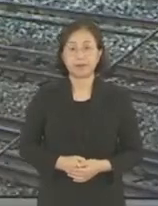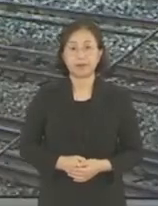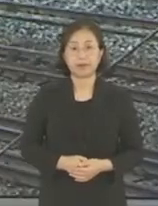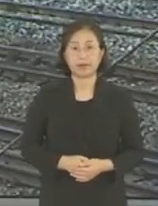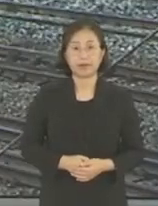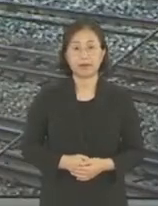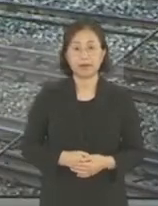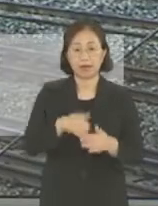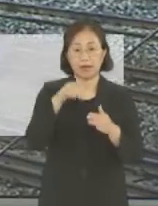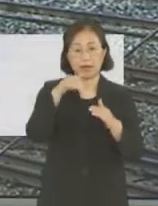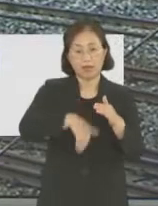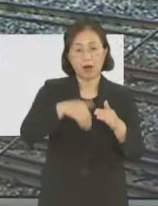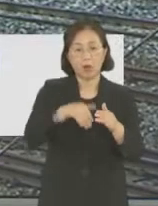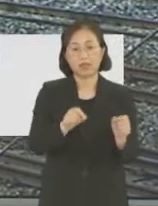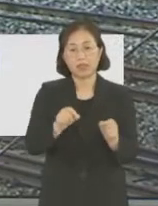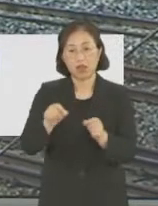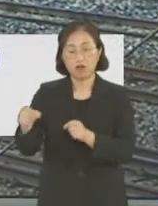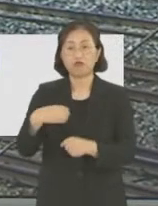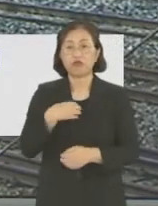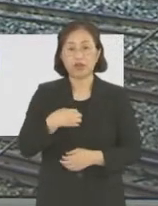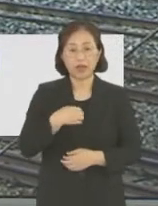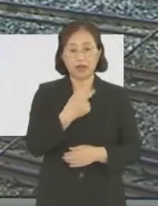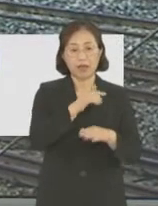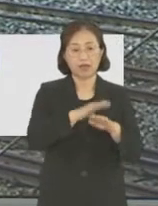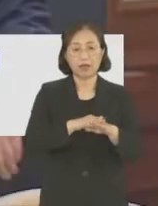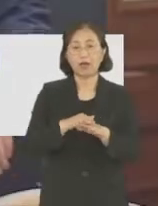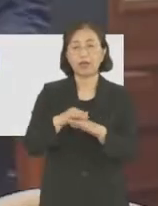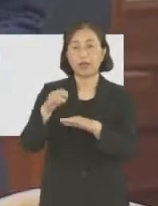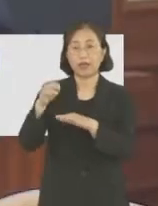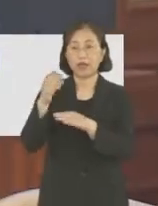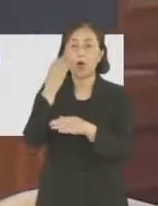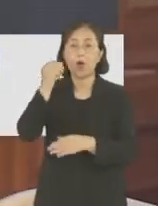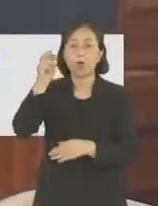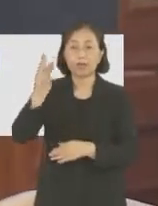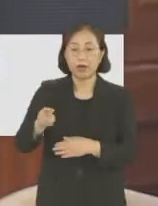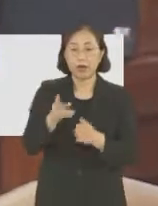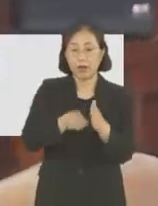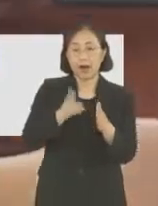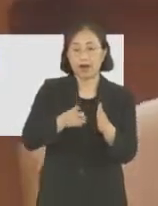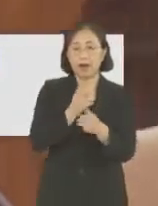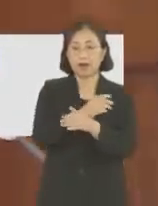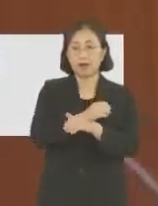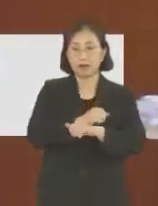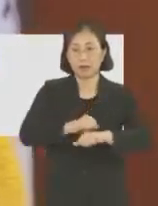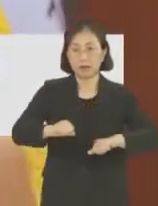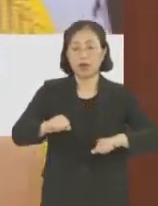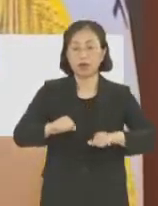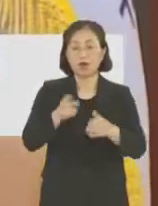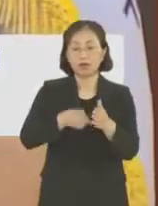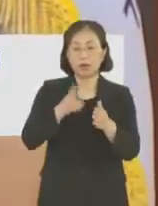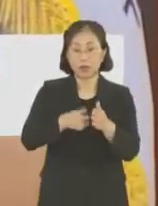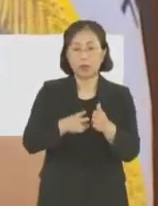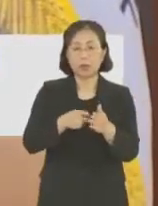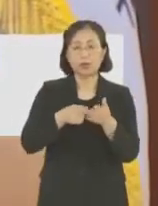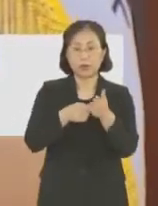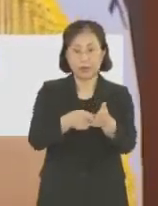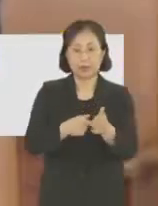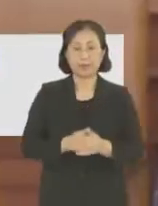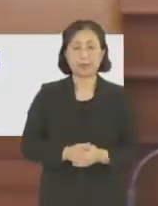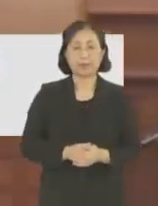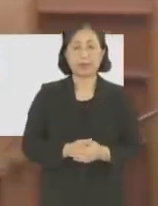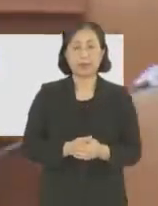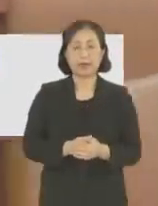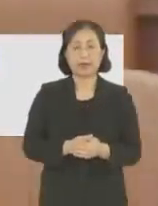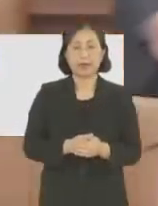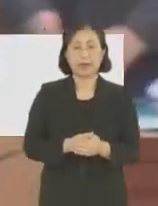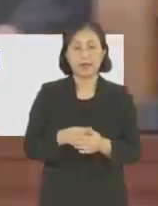착공 지연이 우려 되던 대전 옥천 광역 철도 연장 사업에 청신호가 켜졌습니다 정부는 어제 추 경우 부총리